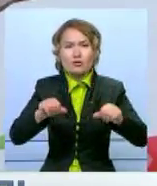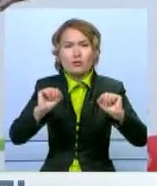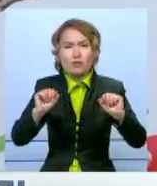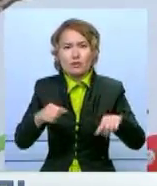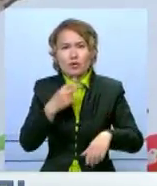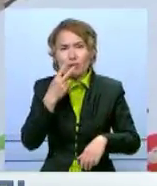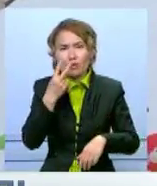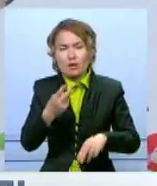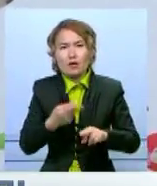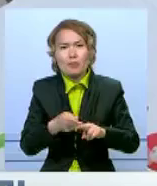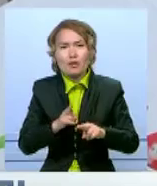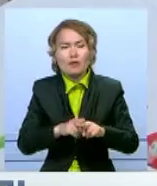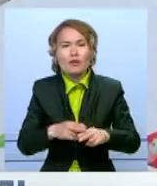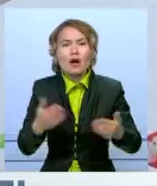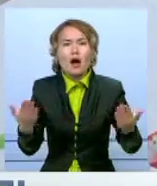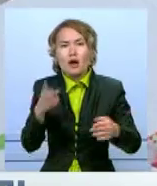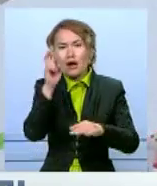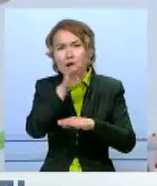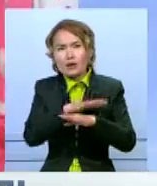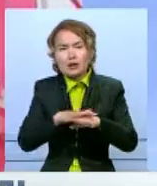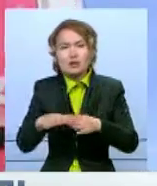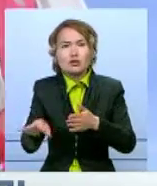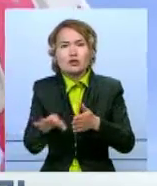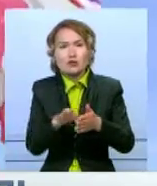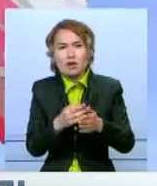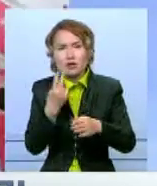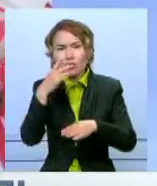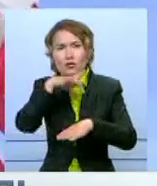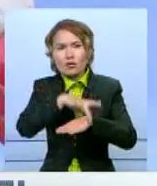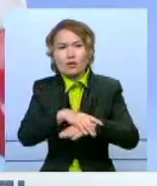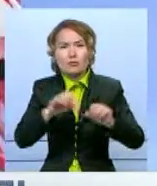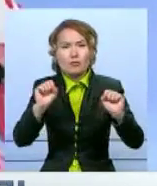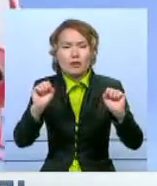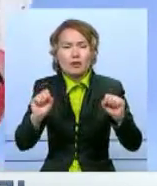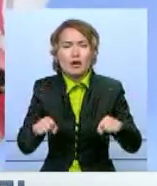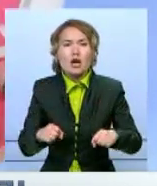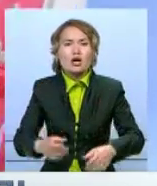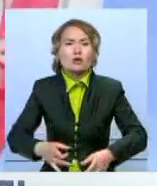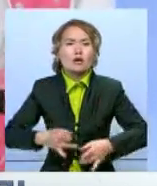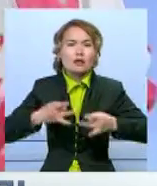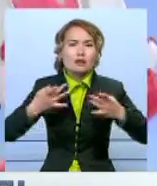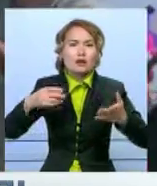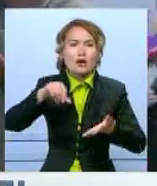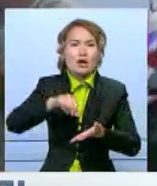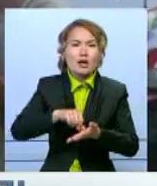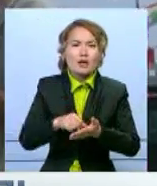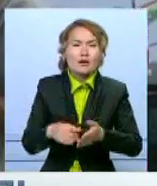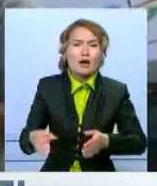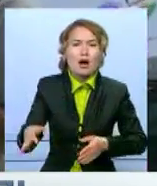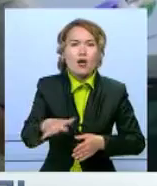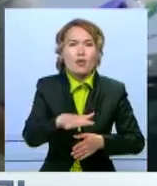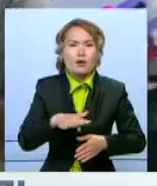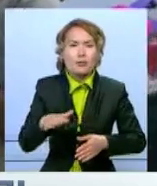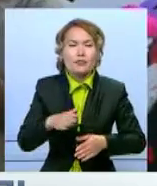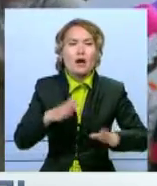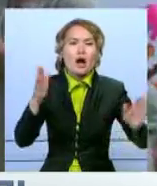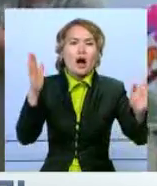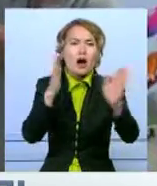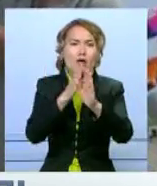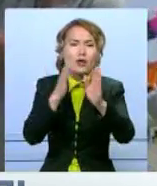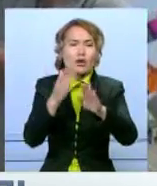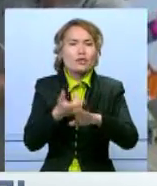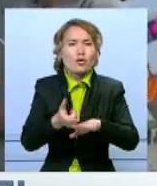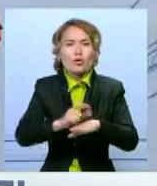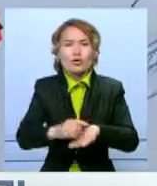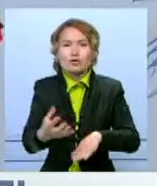Тіпті кейбіреуінің қай елдігі екенінде оп-оңай ажыратуға болады. Шараға қатысушылар аралдағы ауа райының